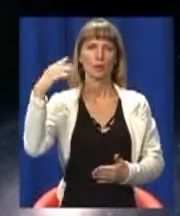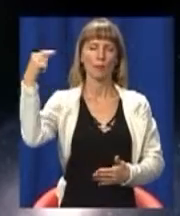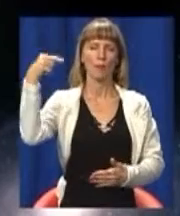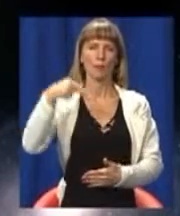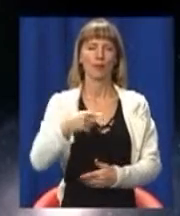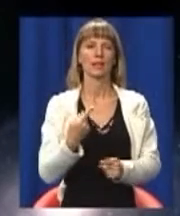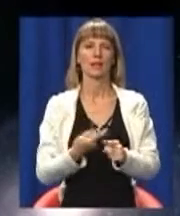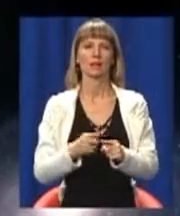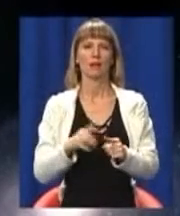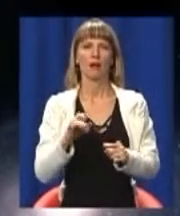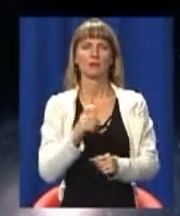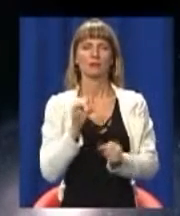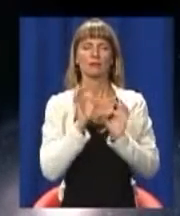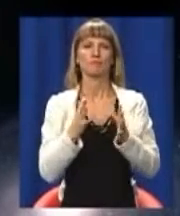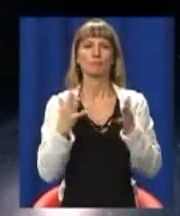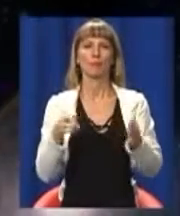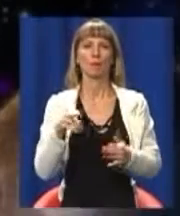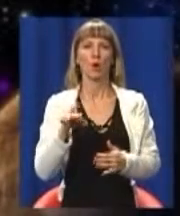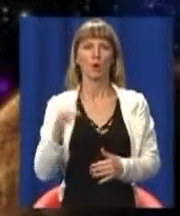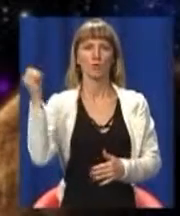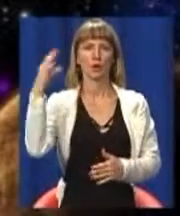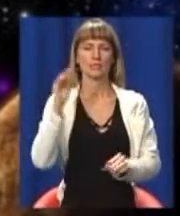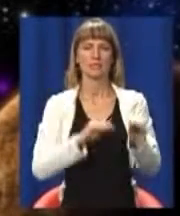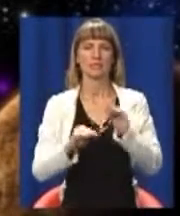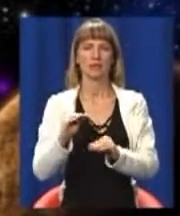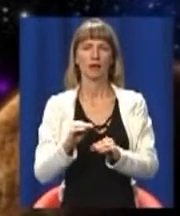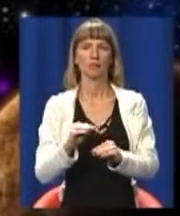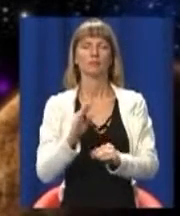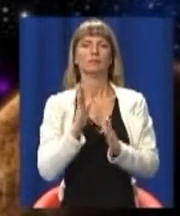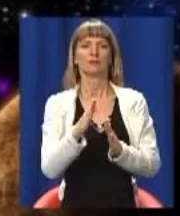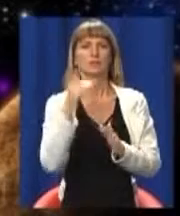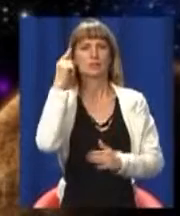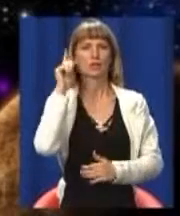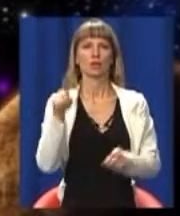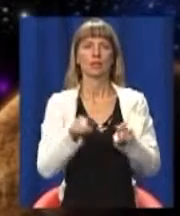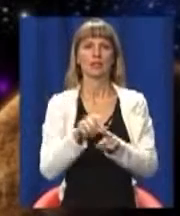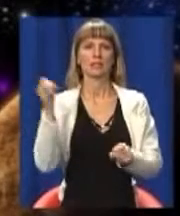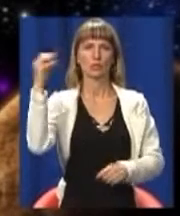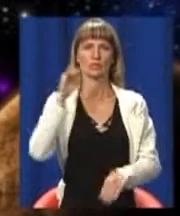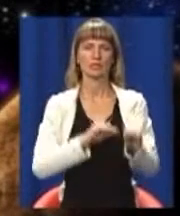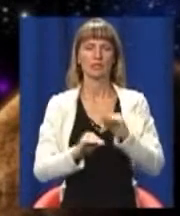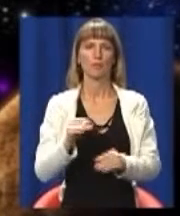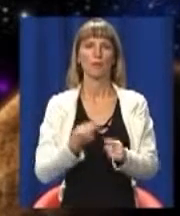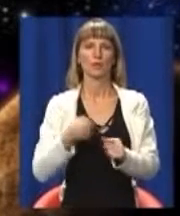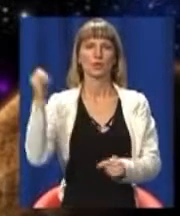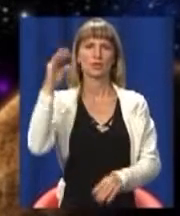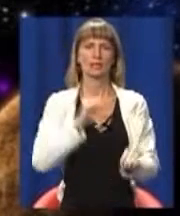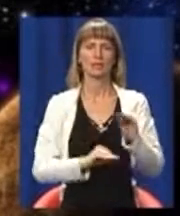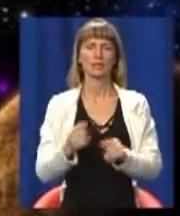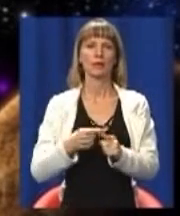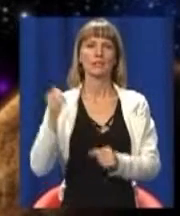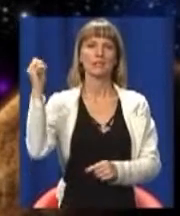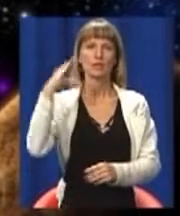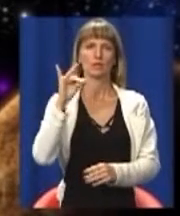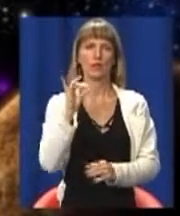промені. На цей раз розкажу вам більше про сонячну систему. Ой, та напевно ви ж не знаєте, що таке сонячна система. Отже, сонячна система – це